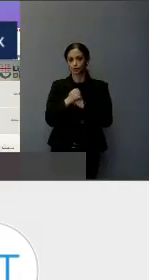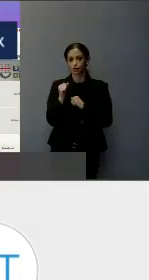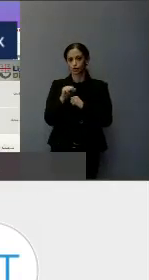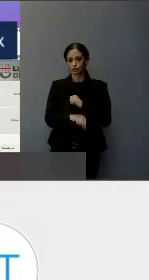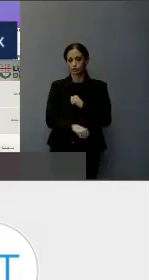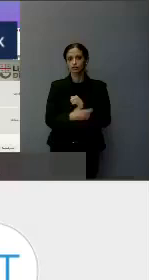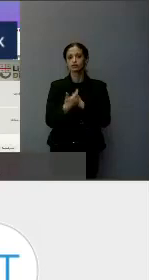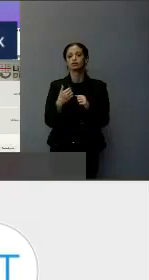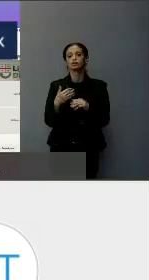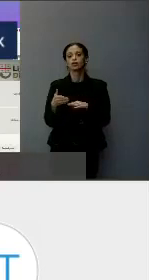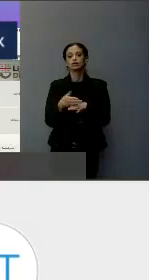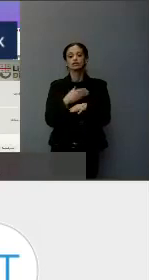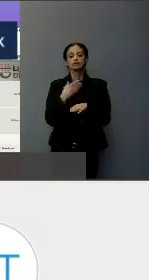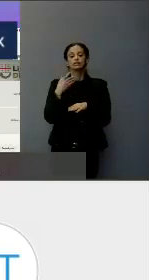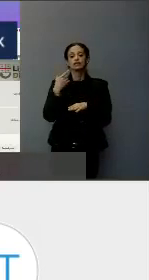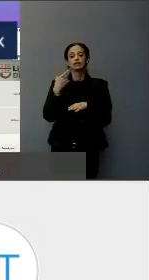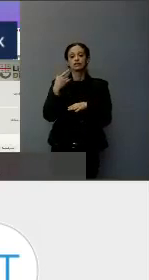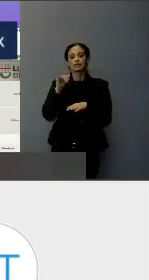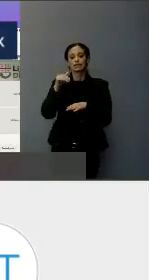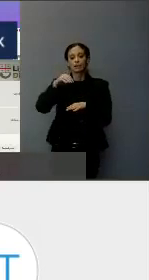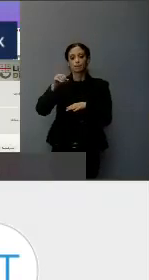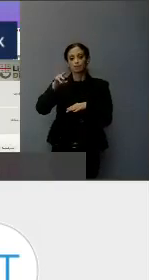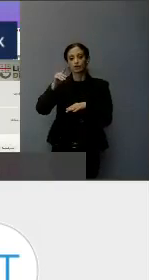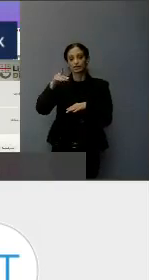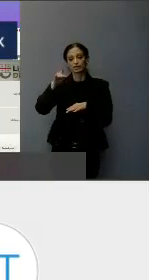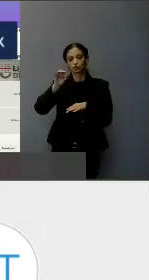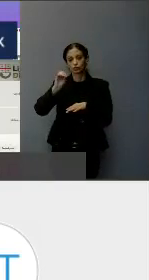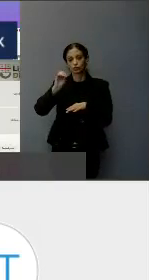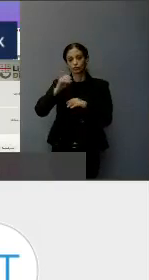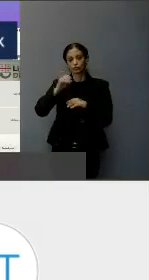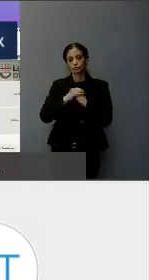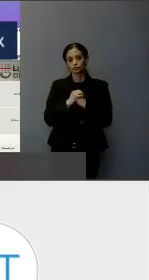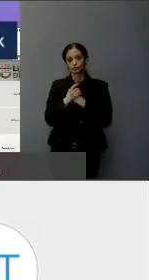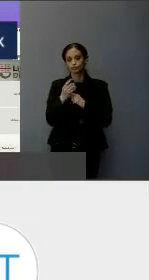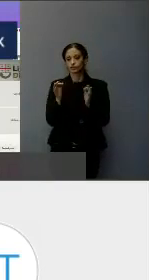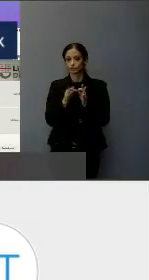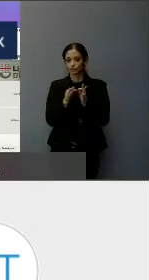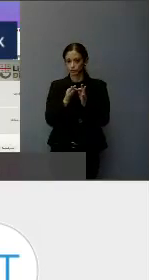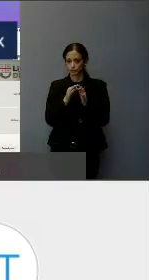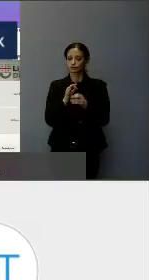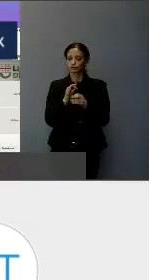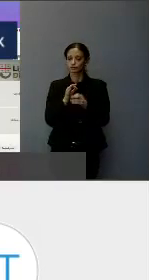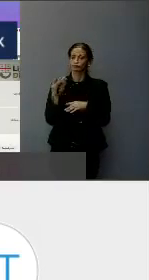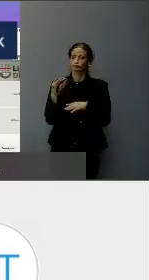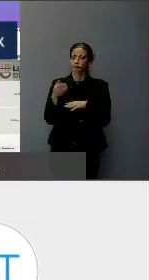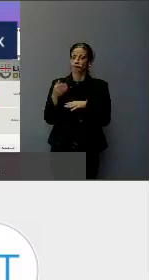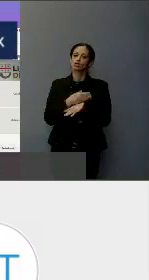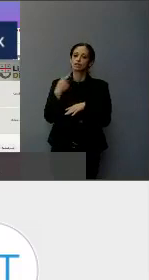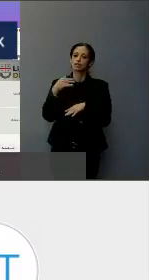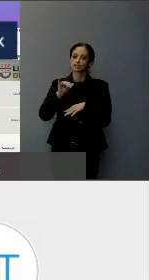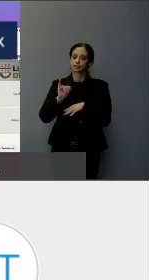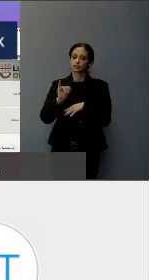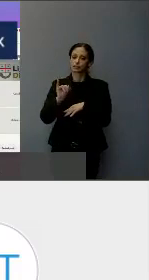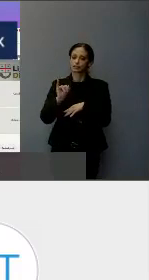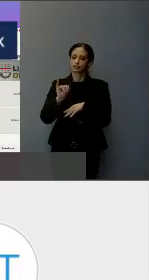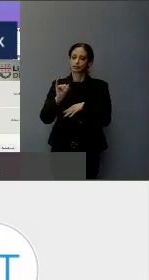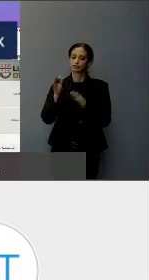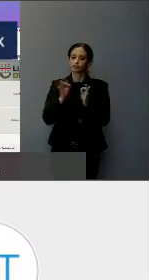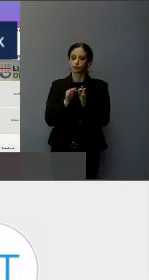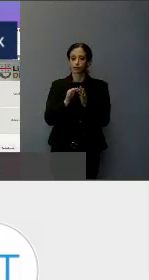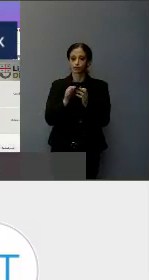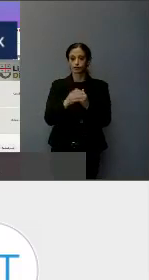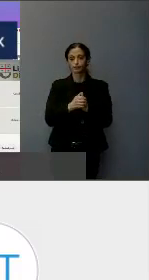o consigliera immordino amorevole consigliera tini favorevole